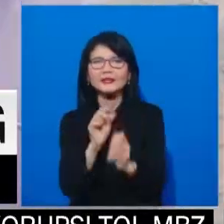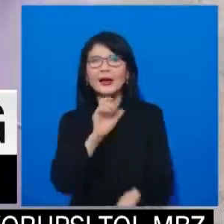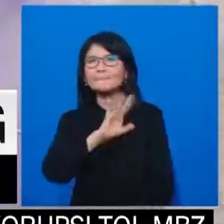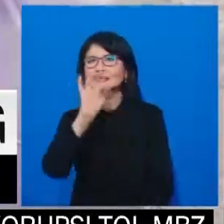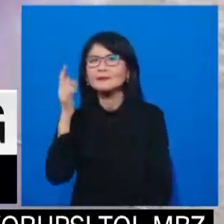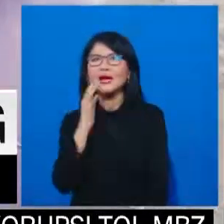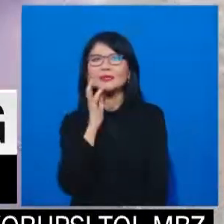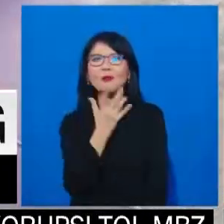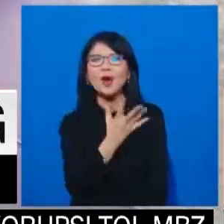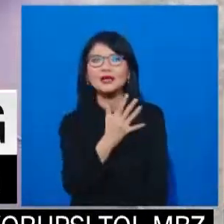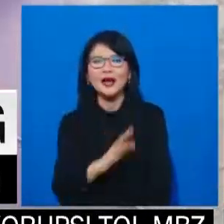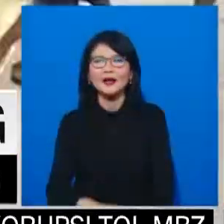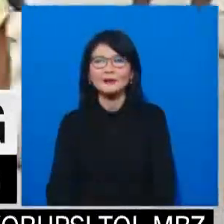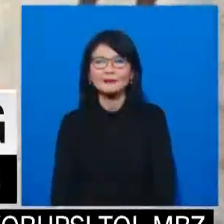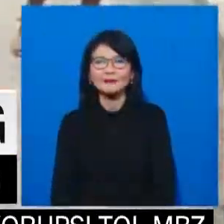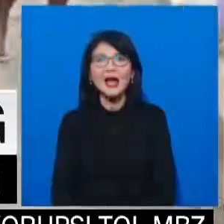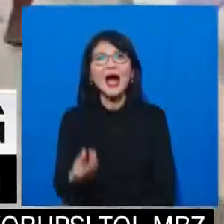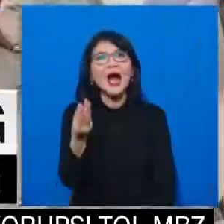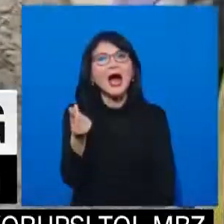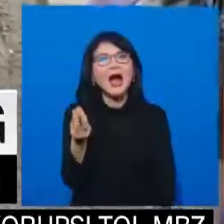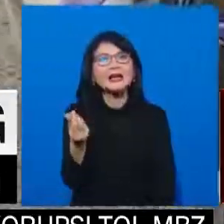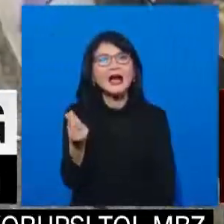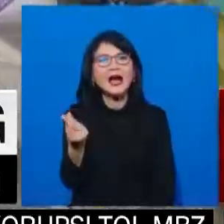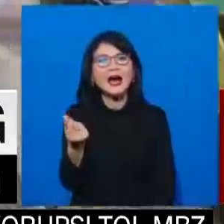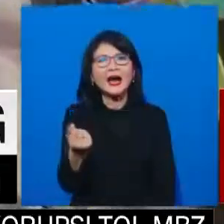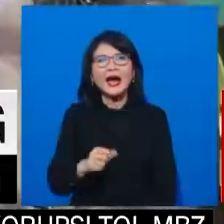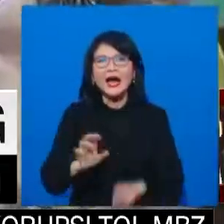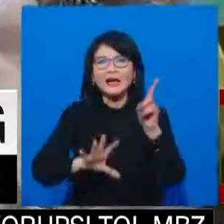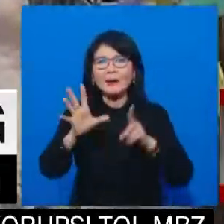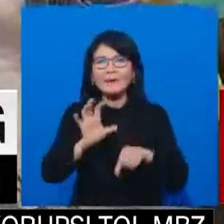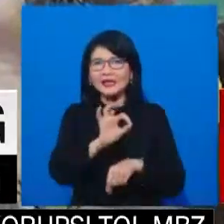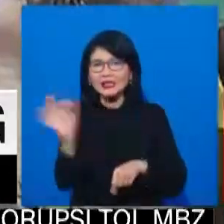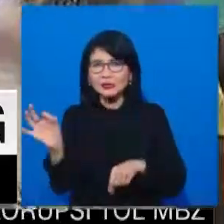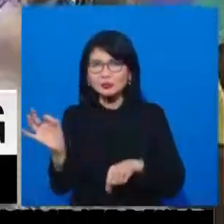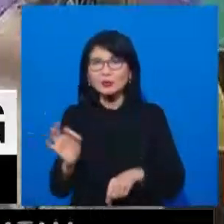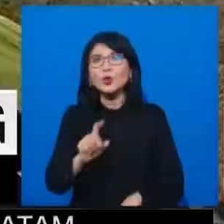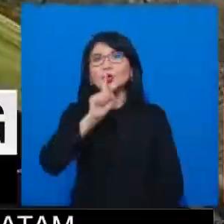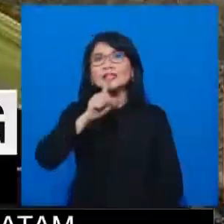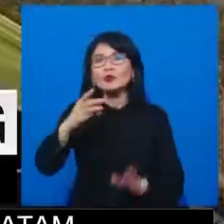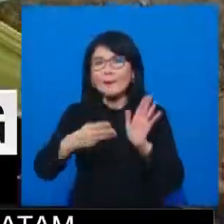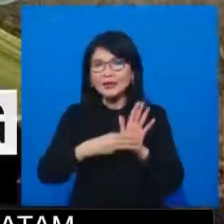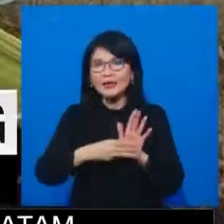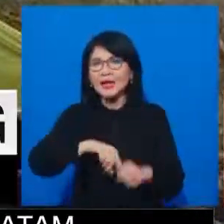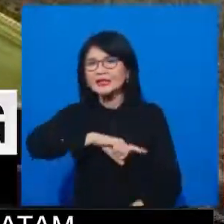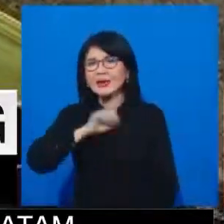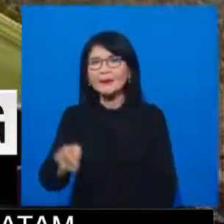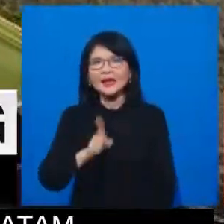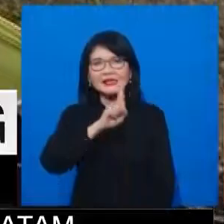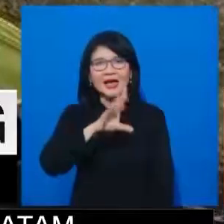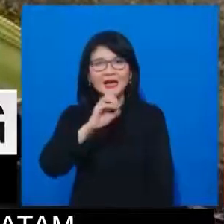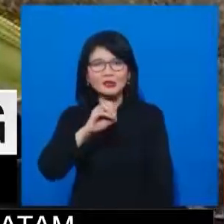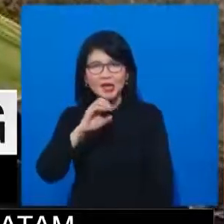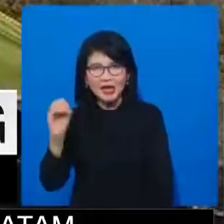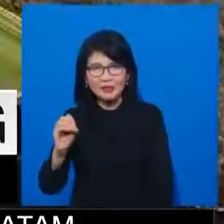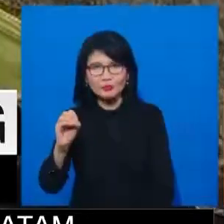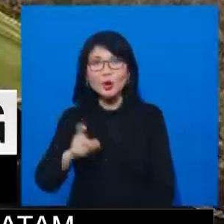bervariasi. Harga layang-layang bervariasi mulai Rp15.000 untuk ukuran 1 meter, hingga Rp100.000 untuk ukuran